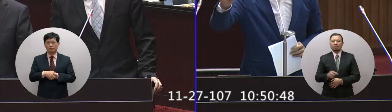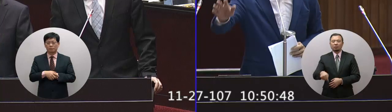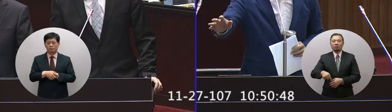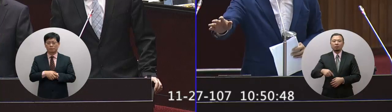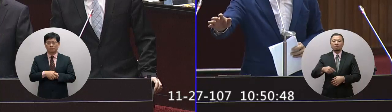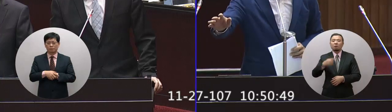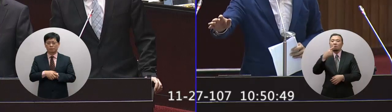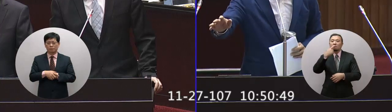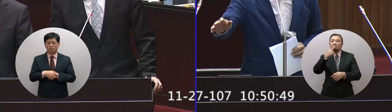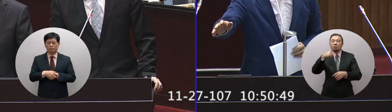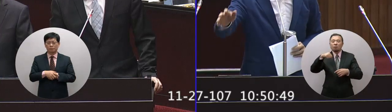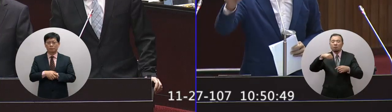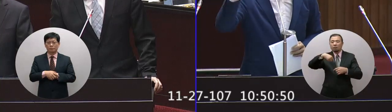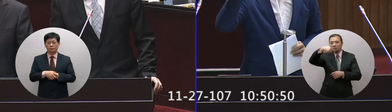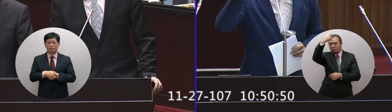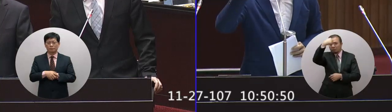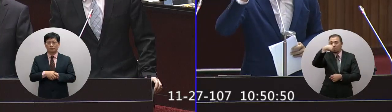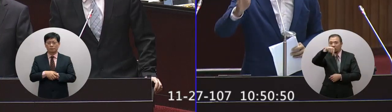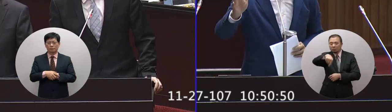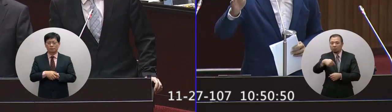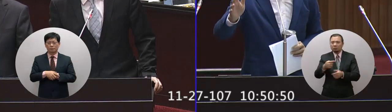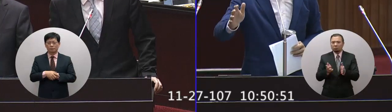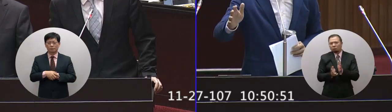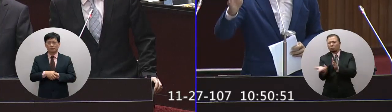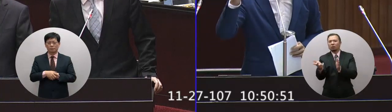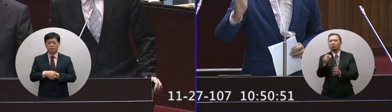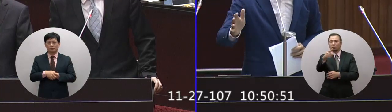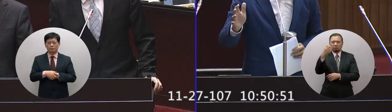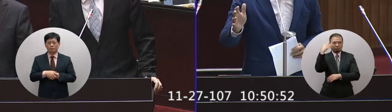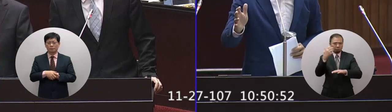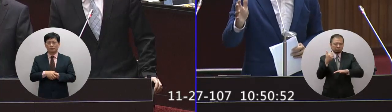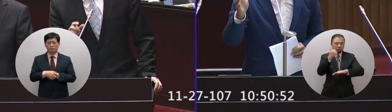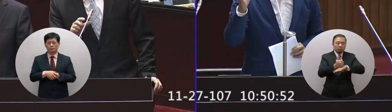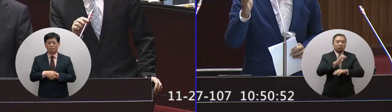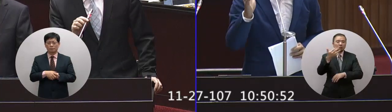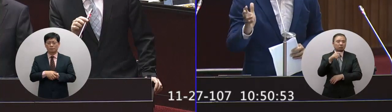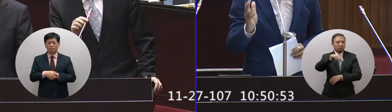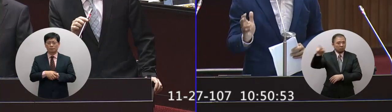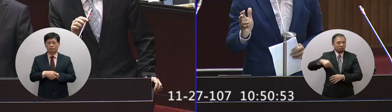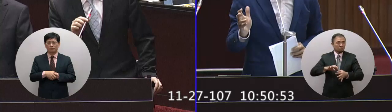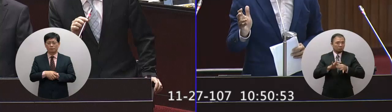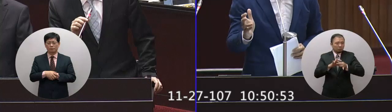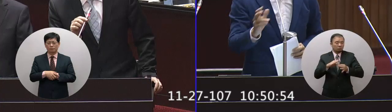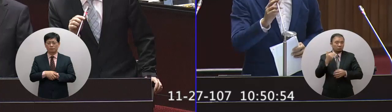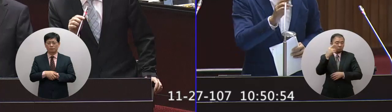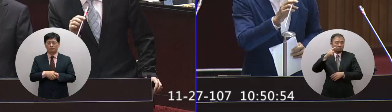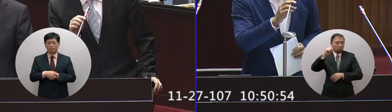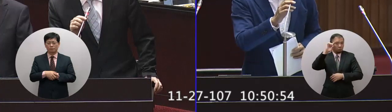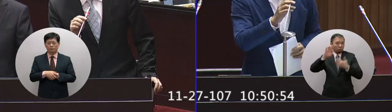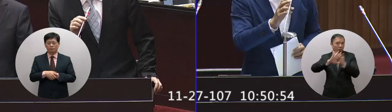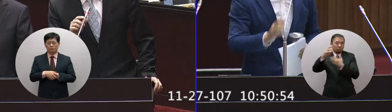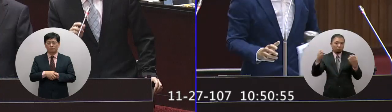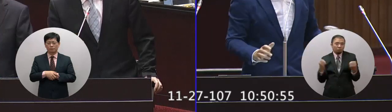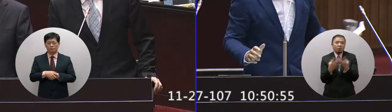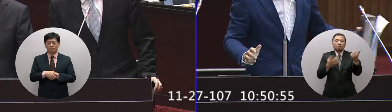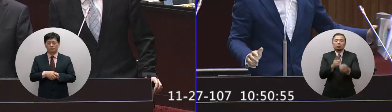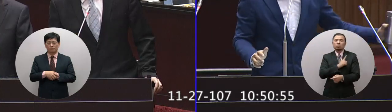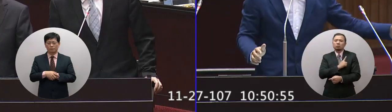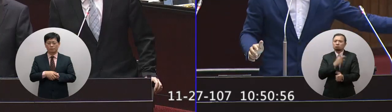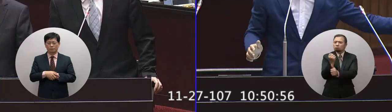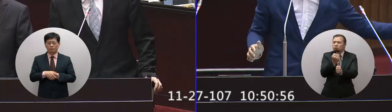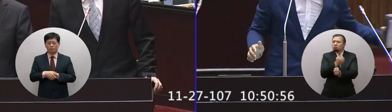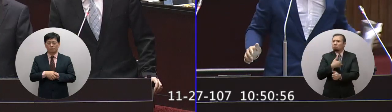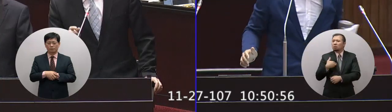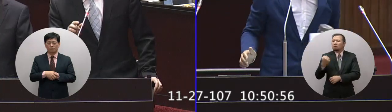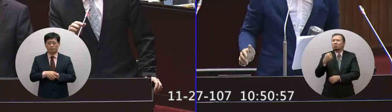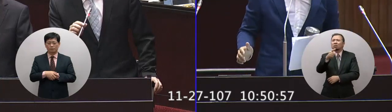事情的时候你刚上任，可是大家比较有意见的是说，事情发生之后你的掌握能力如何？你如果到现在说啊，调查报告